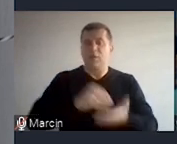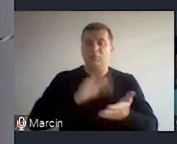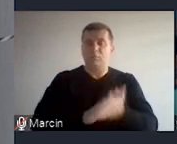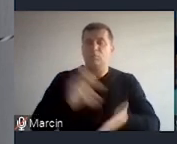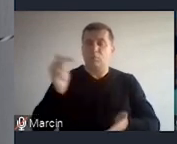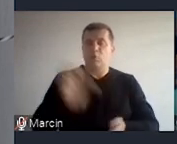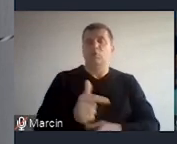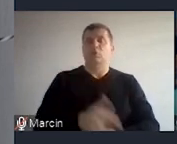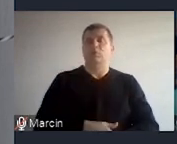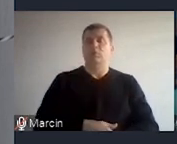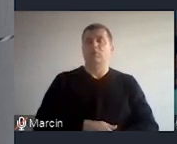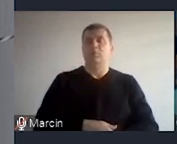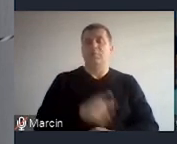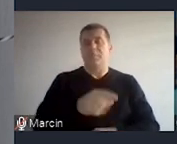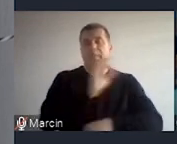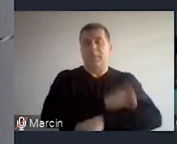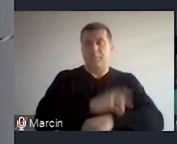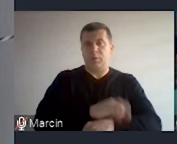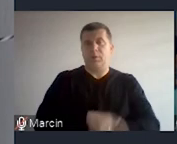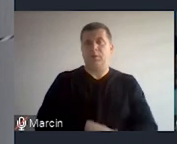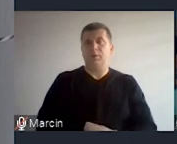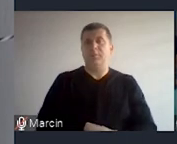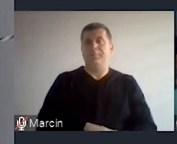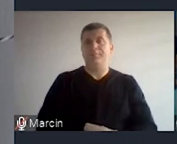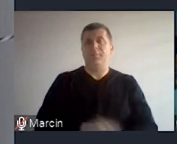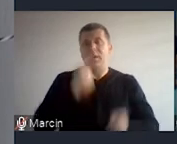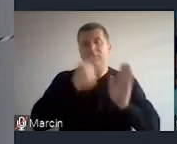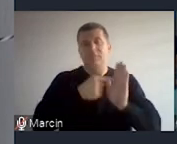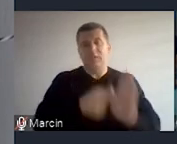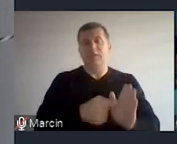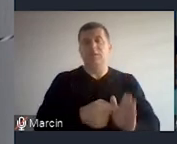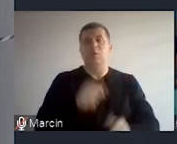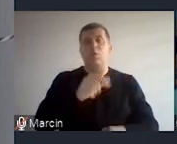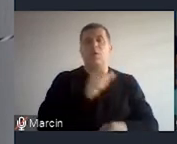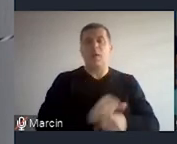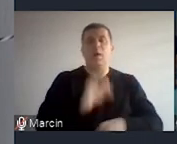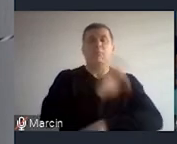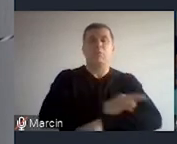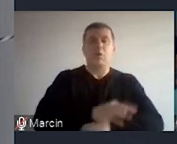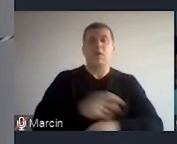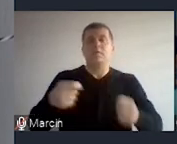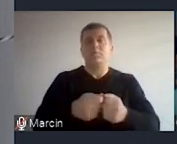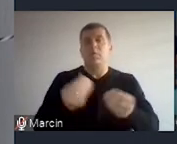muszę w ramach takiego projektu wskazać,